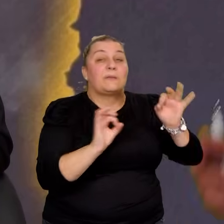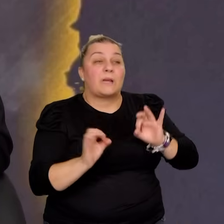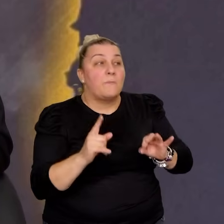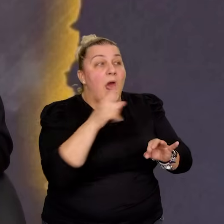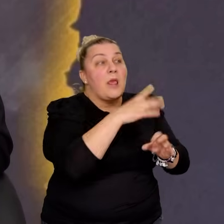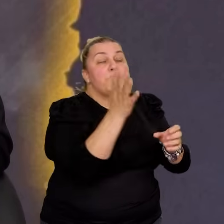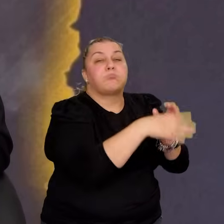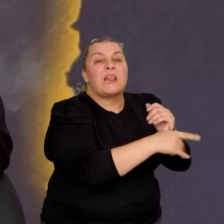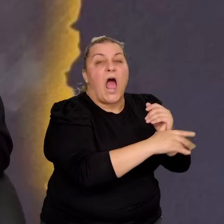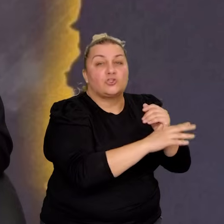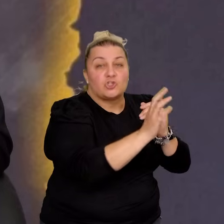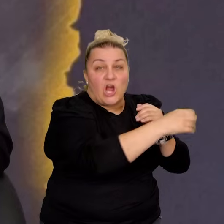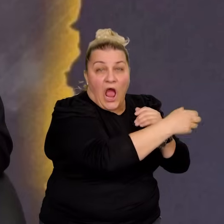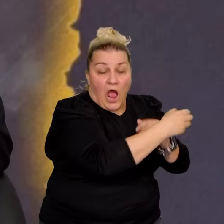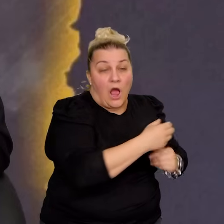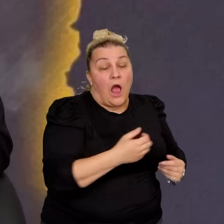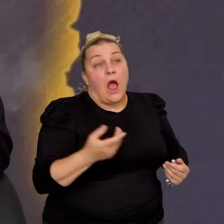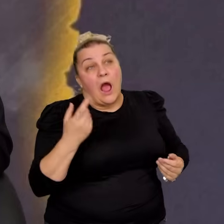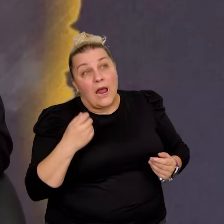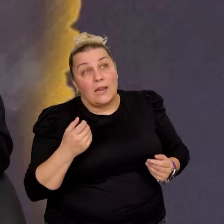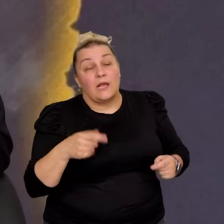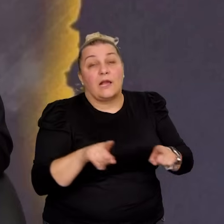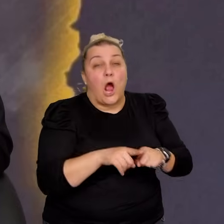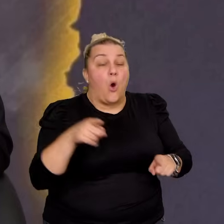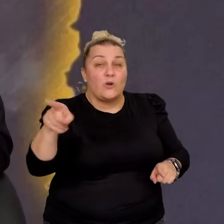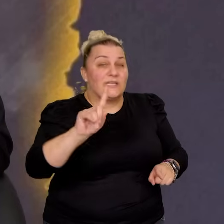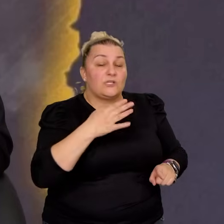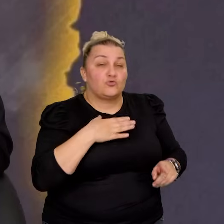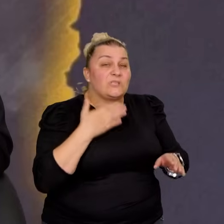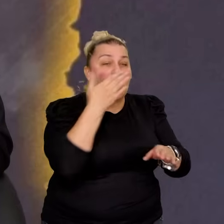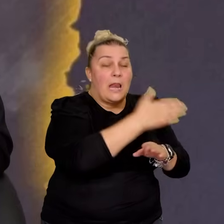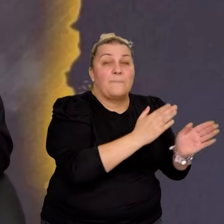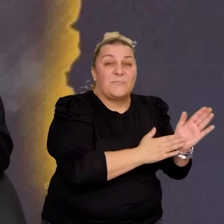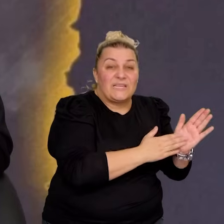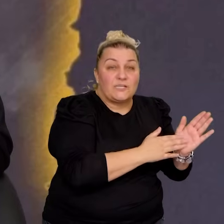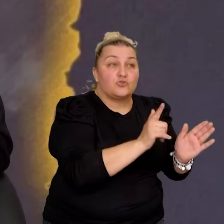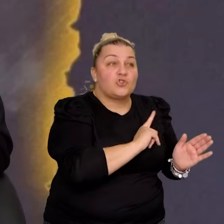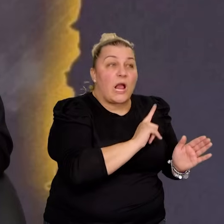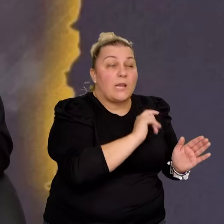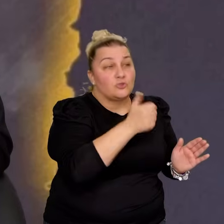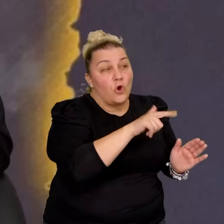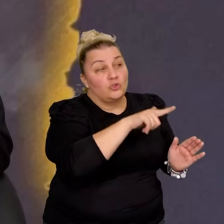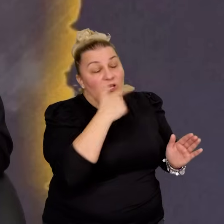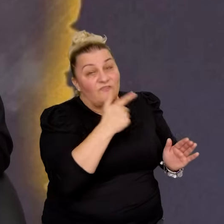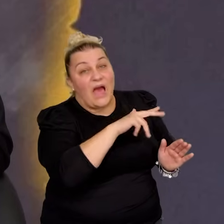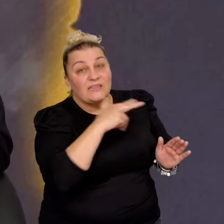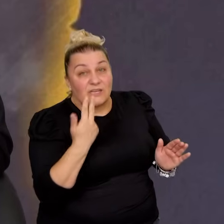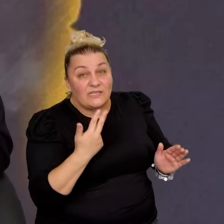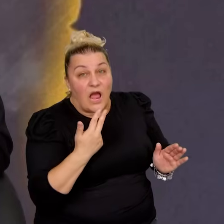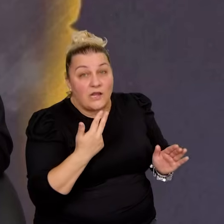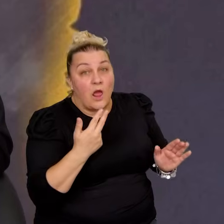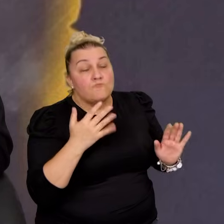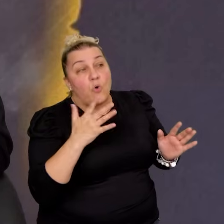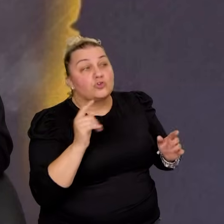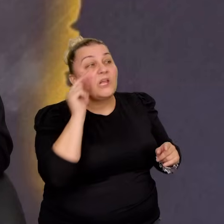po nekim spoznajama nisu oni htjeli ulaziti pogotovo na Mitnicu još 2-3 dana, jer su mislili da